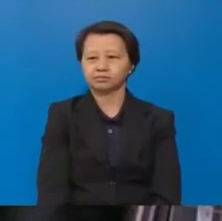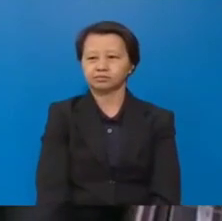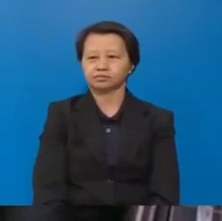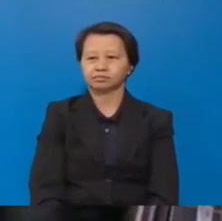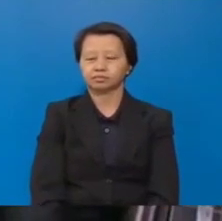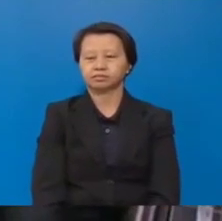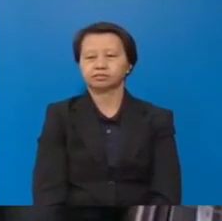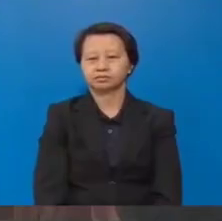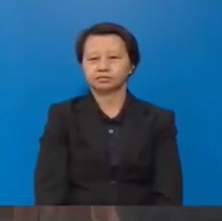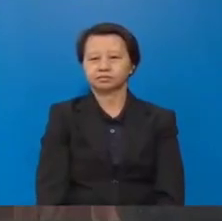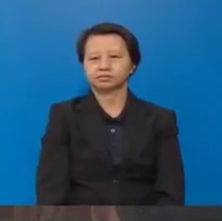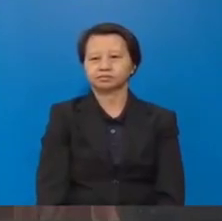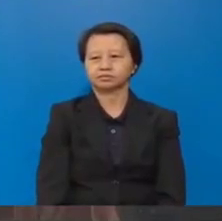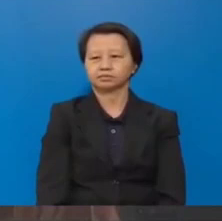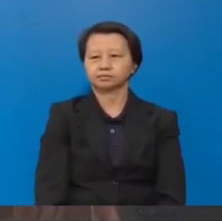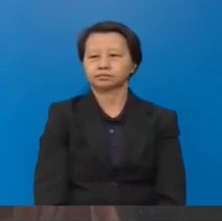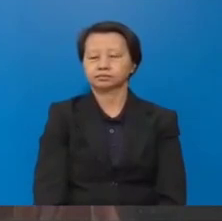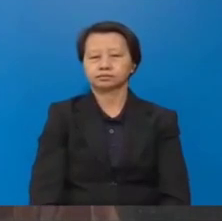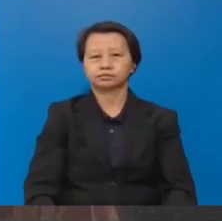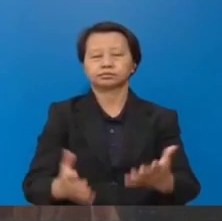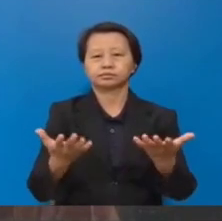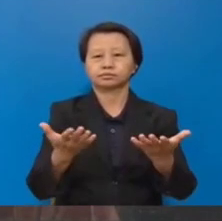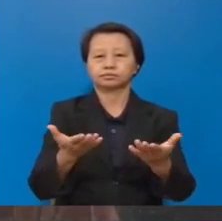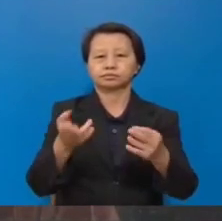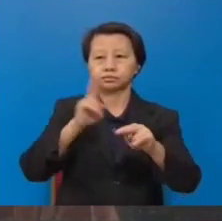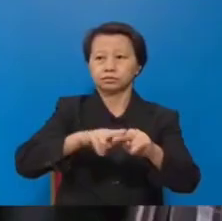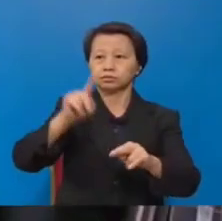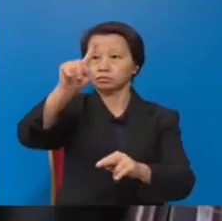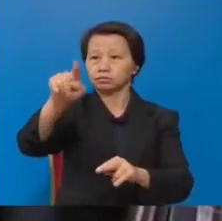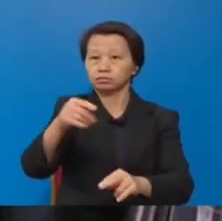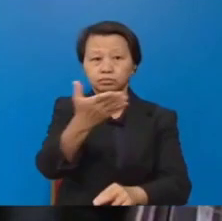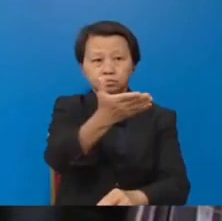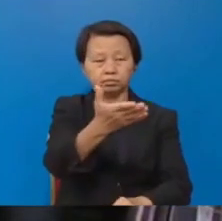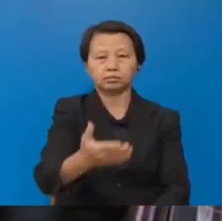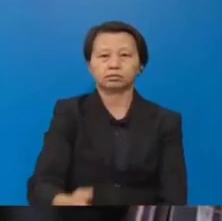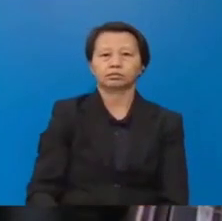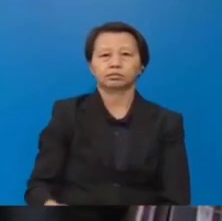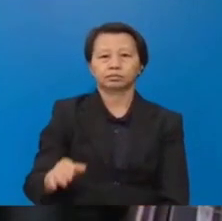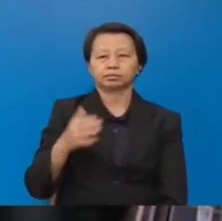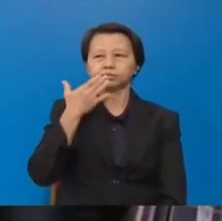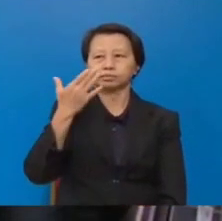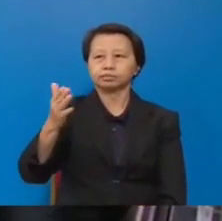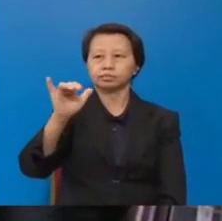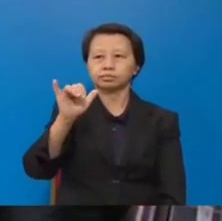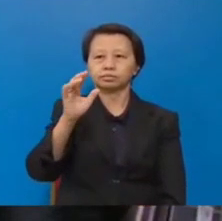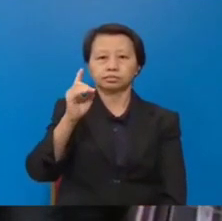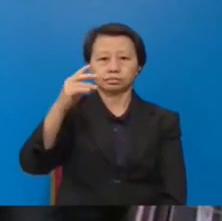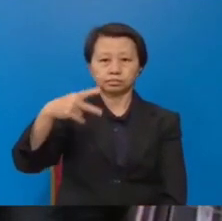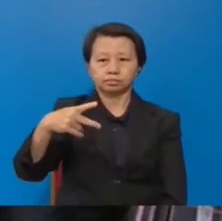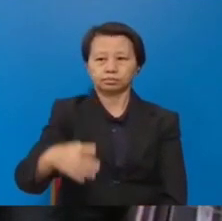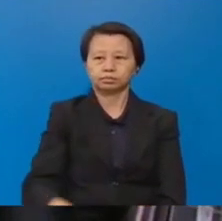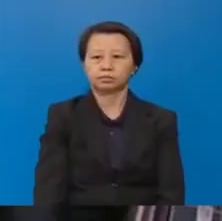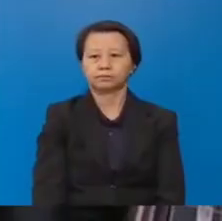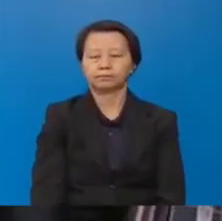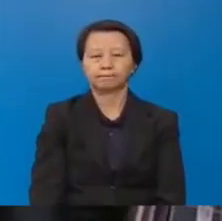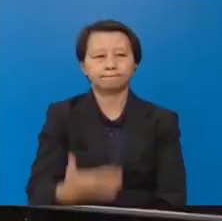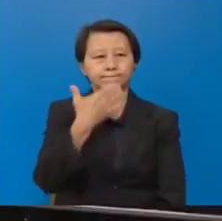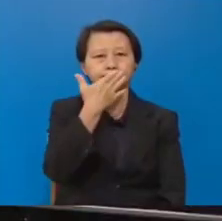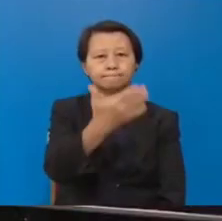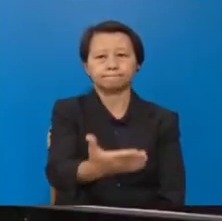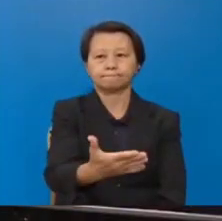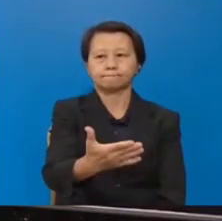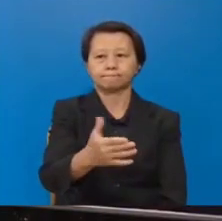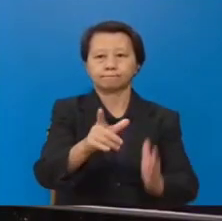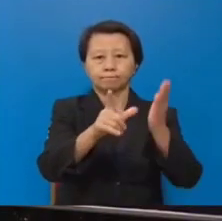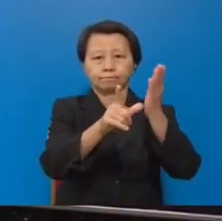sudah tambahan Terima kasih Tatsuya Hai terima kasih